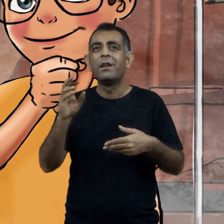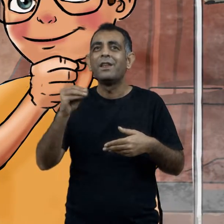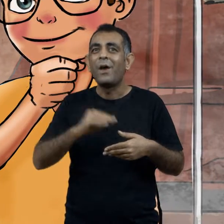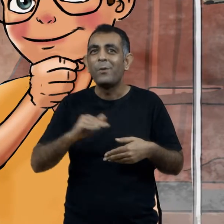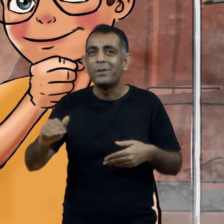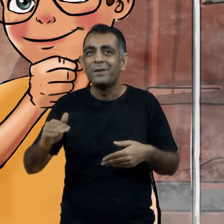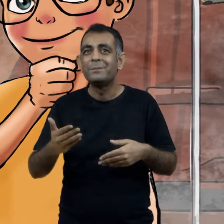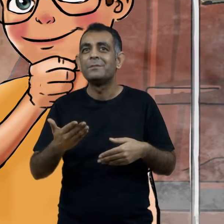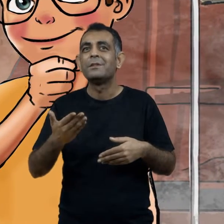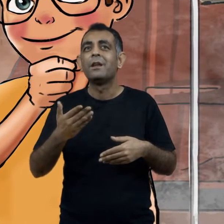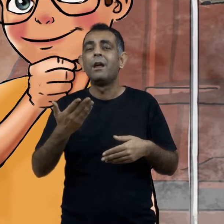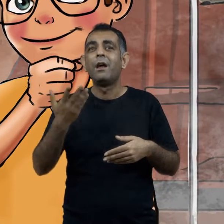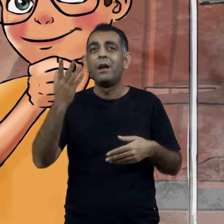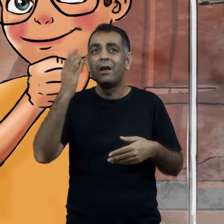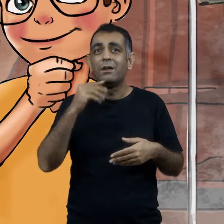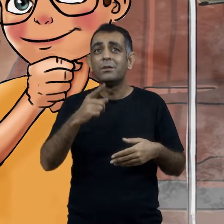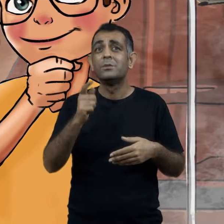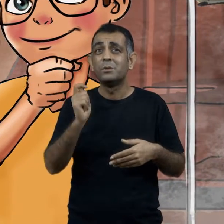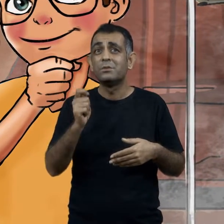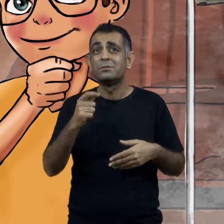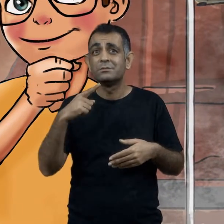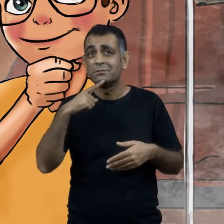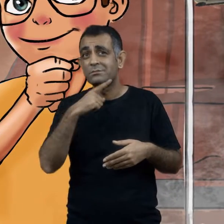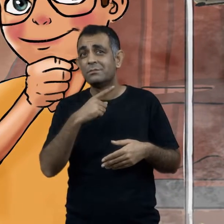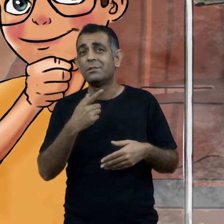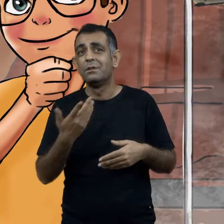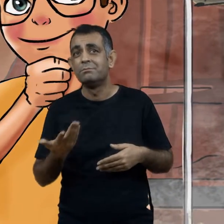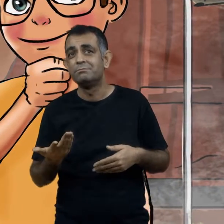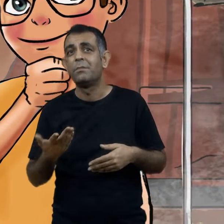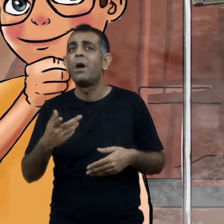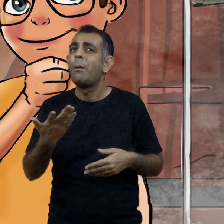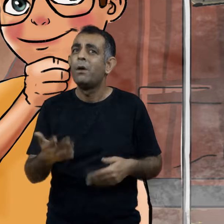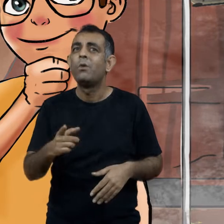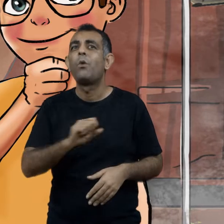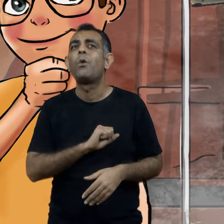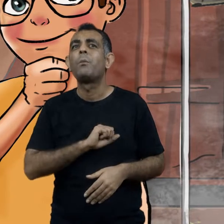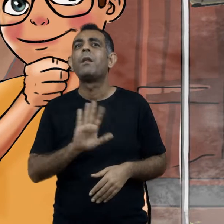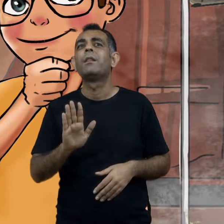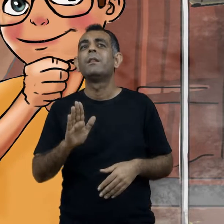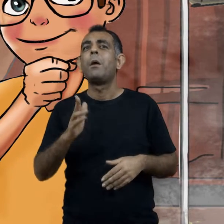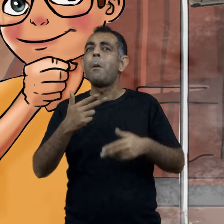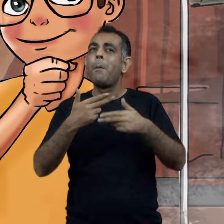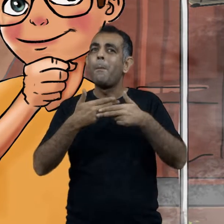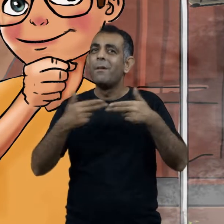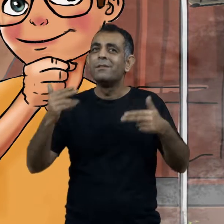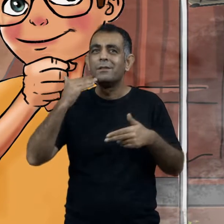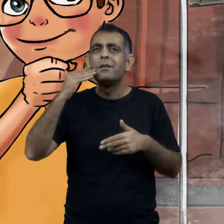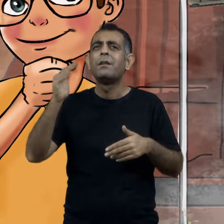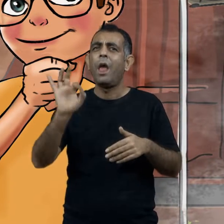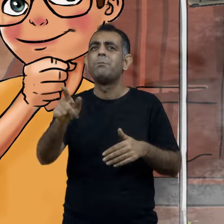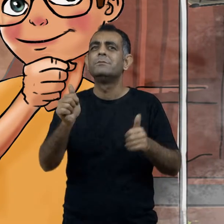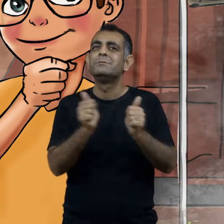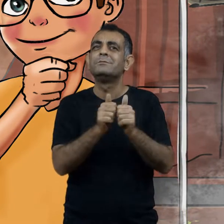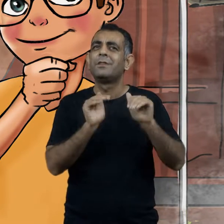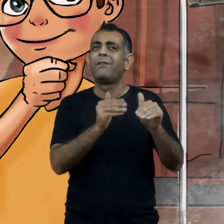yankılandı. Yavrularım, anlaşılan bu soruda zorlandınız. Ama korkmayın, masalcı